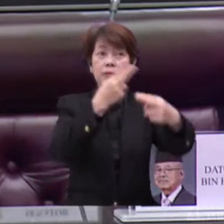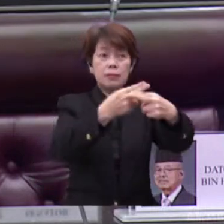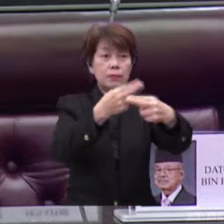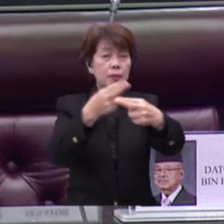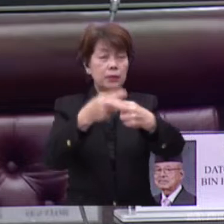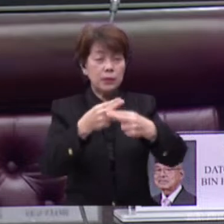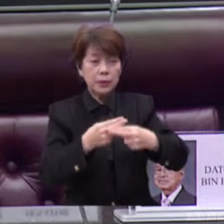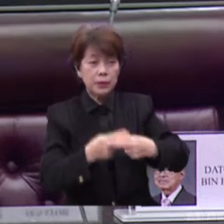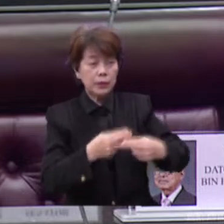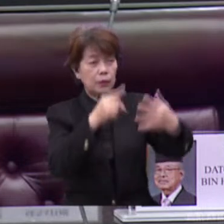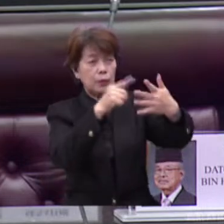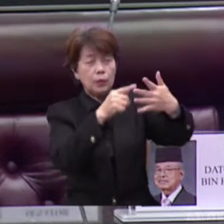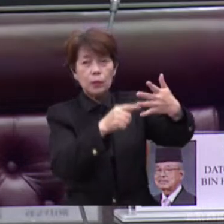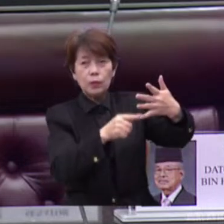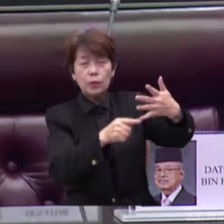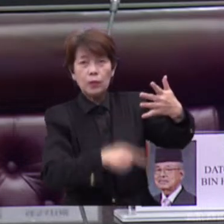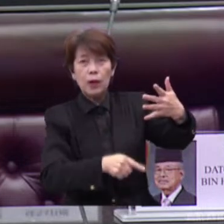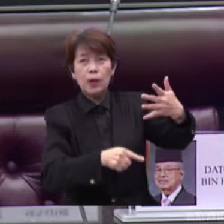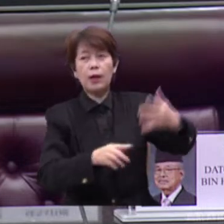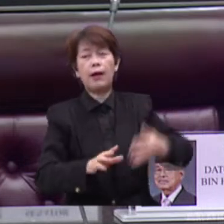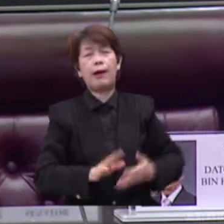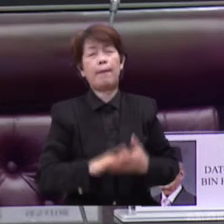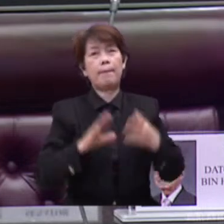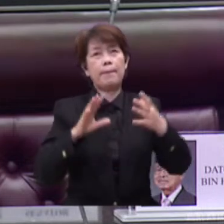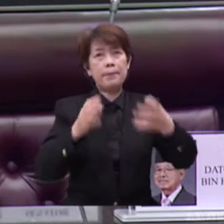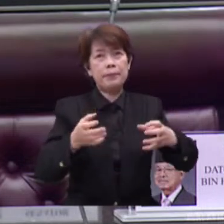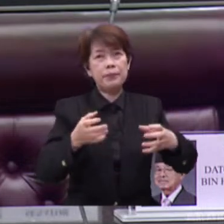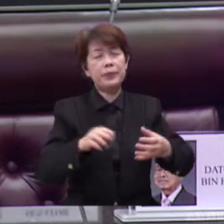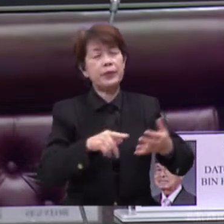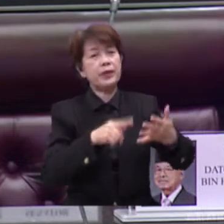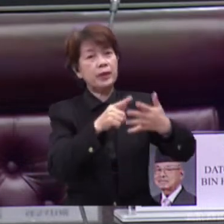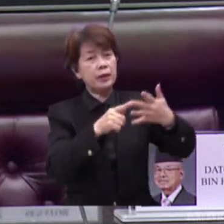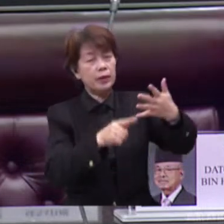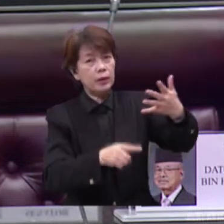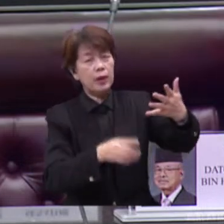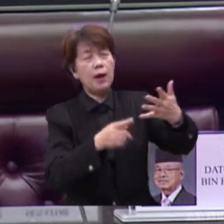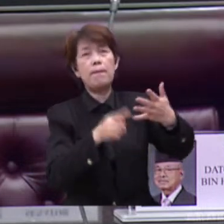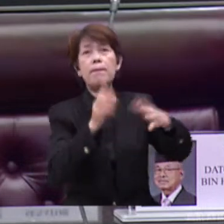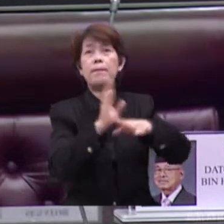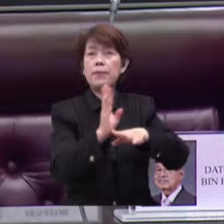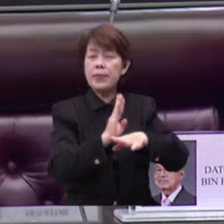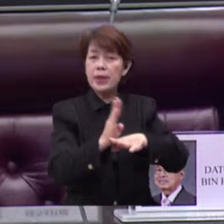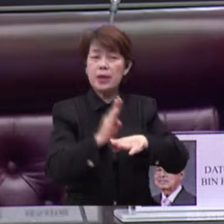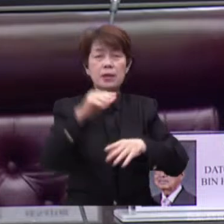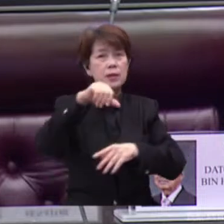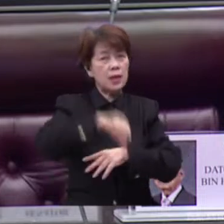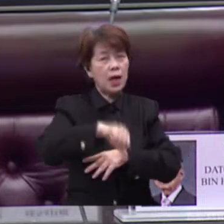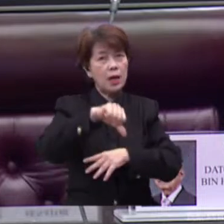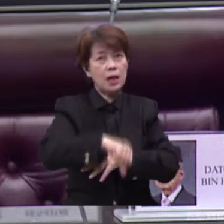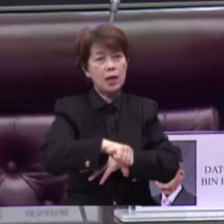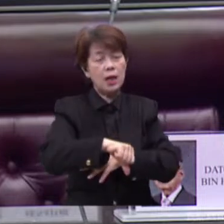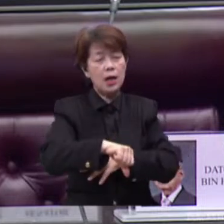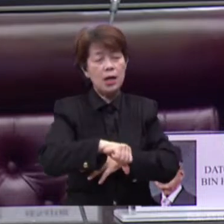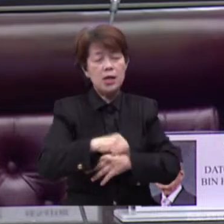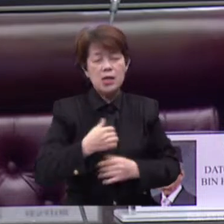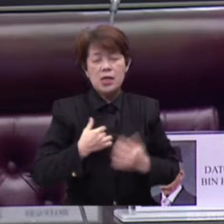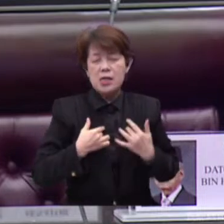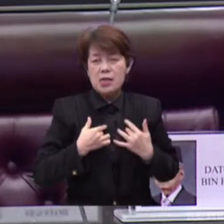satu ketika ratusan juta kemudian jatuh dia